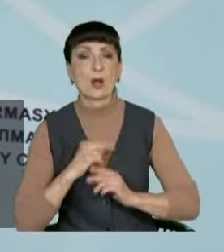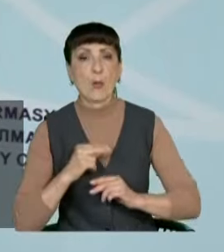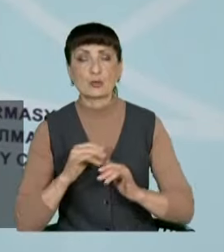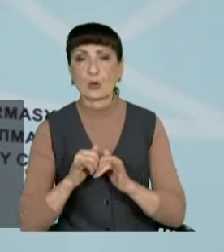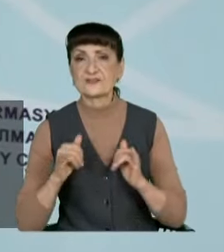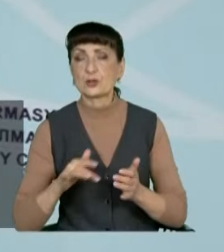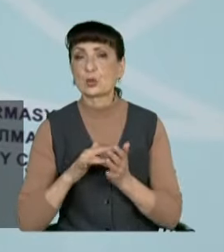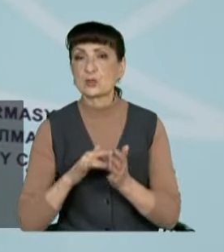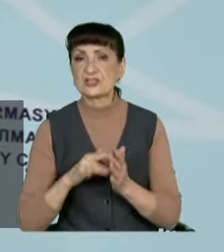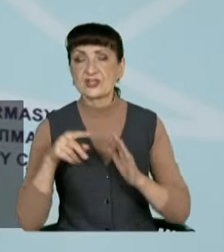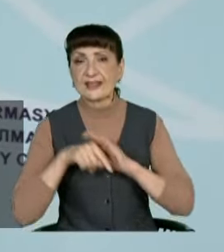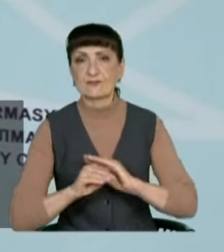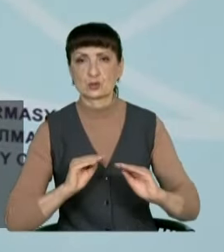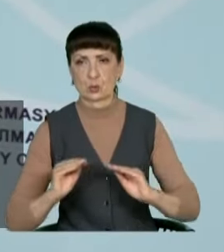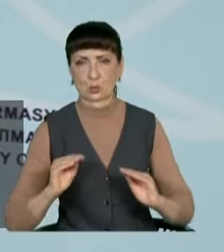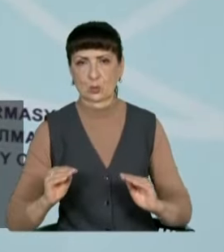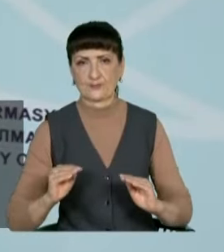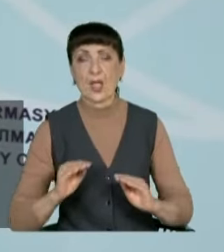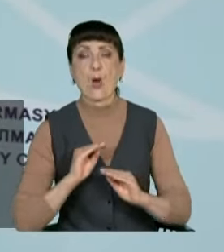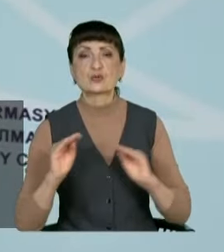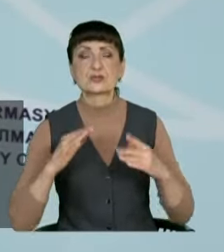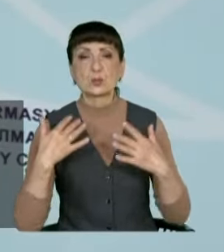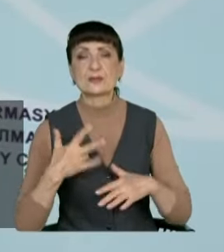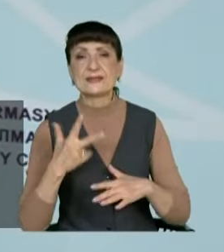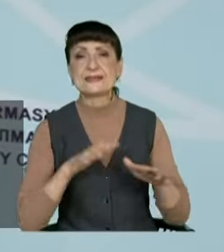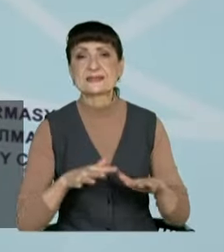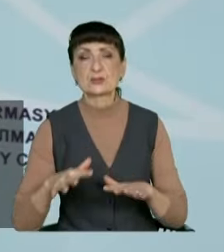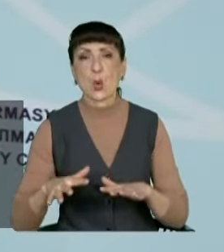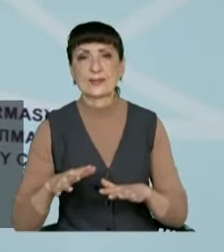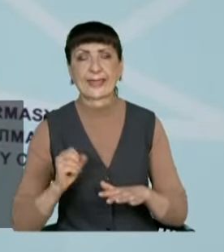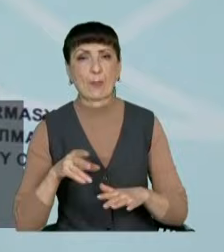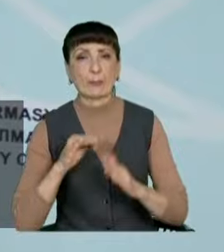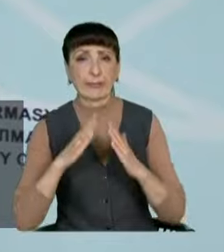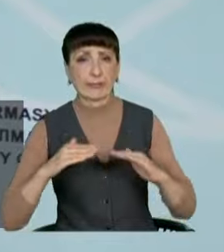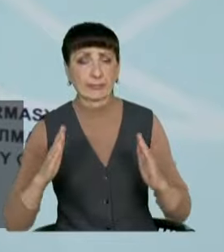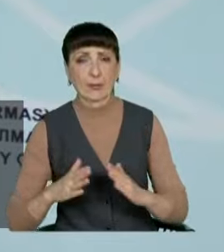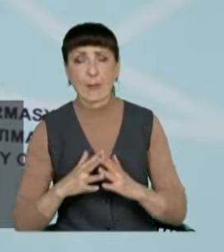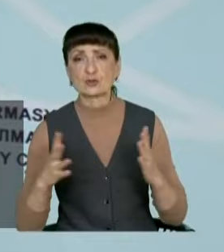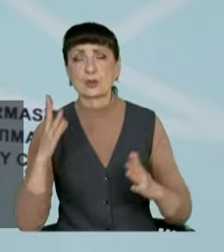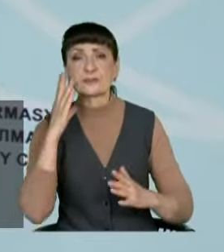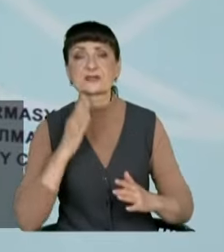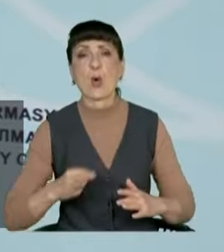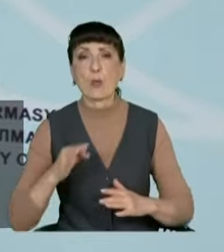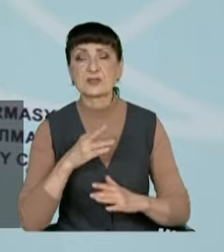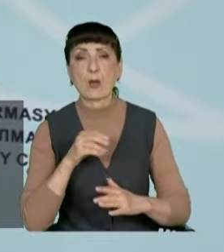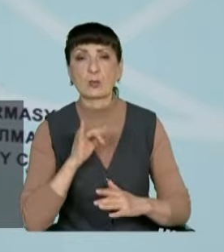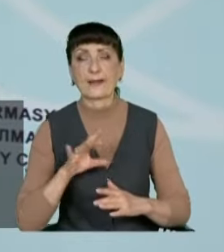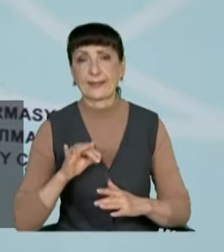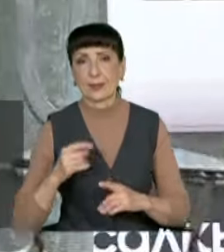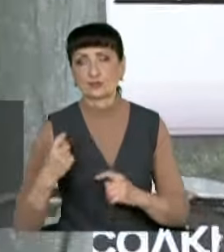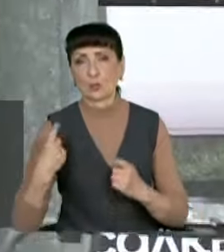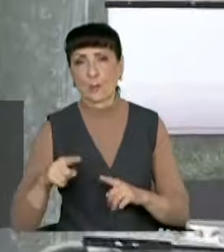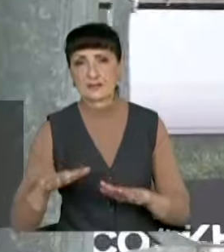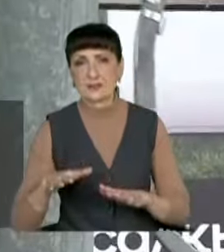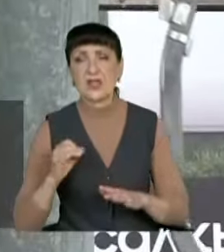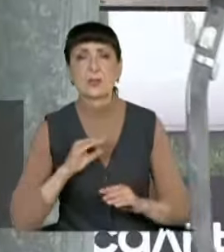развитию туристической инфраструктуры. Во-первых, установлено три зоны для кемпинга. Это Акбулак, Большое Алматинское озеро и Мынжылкы. Также